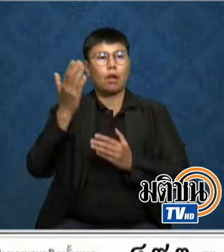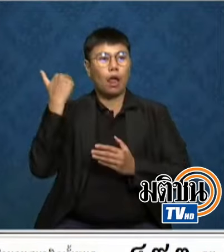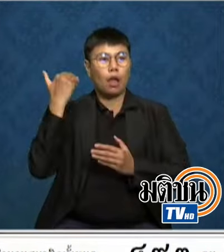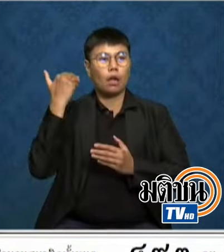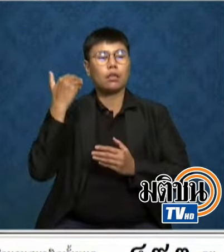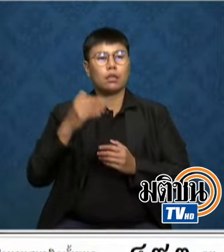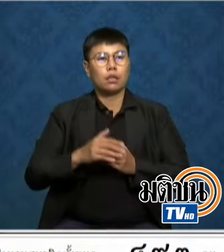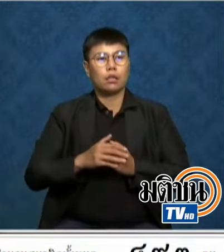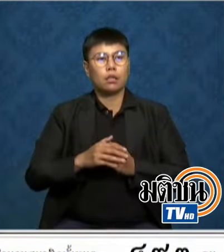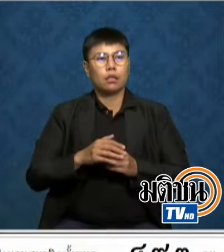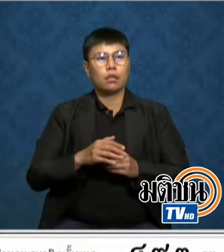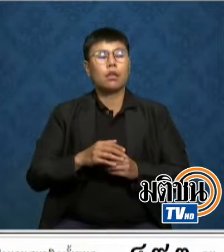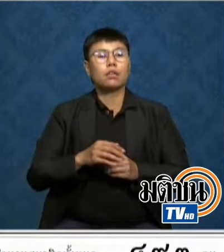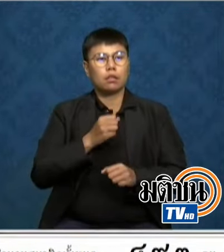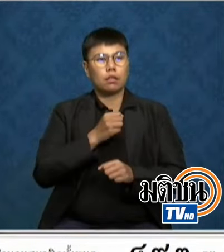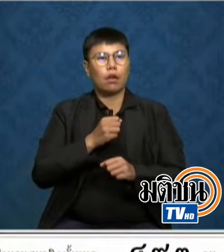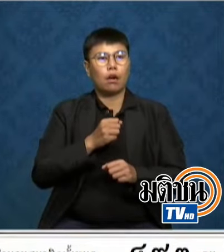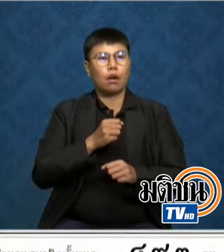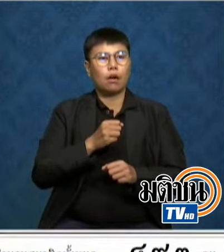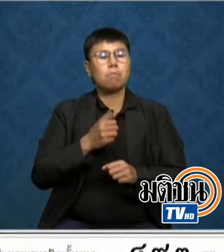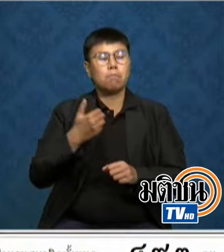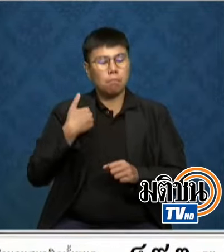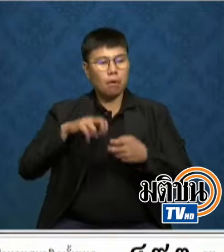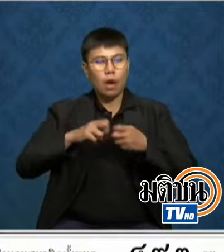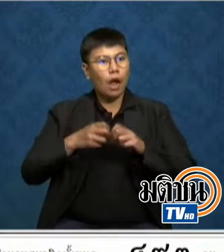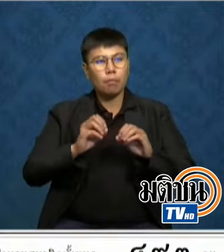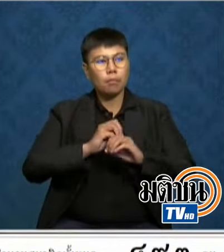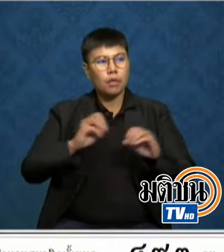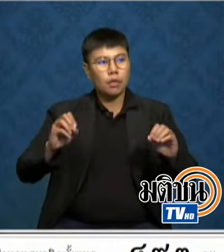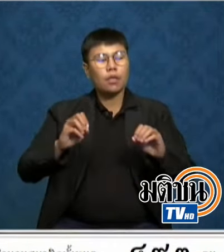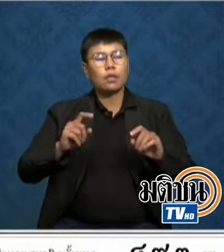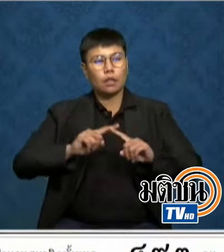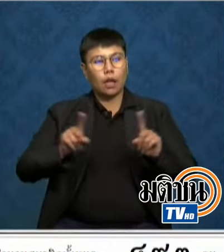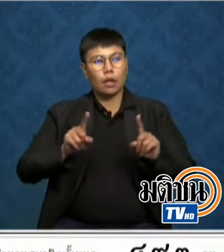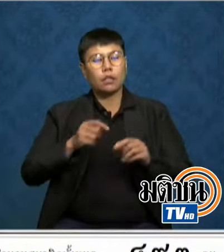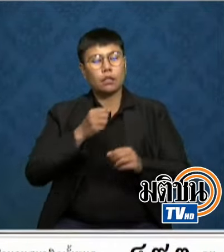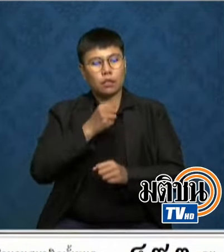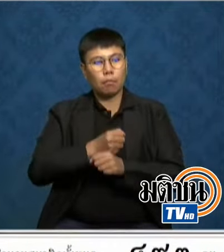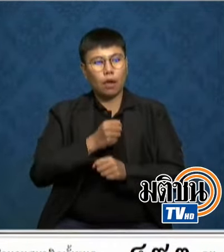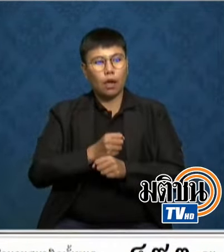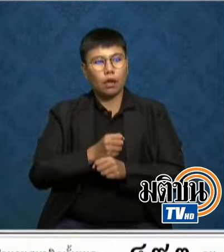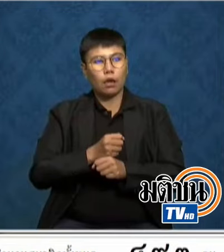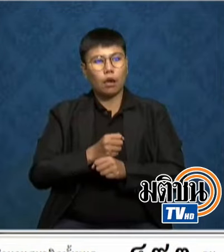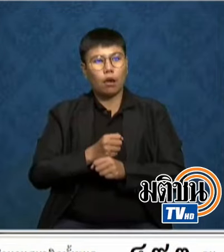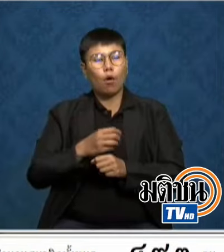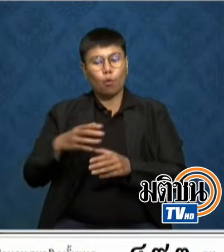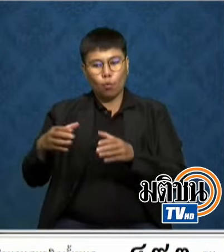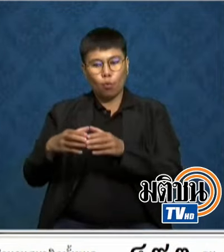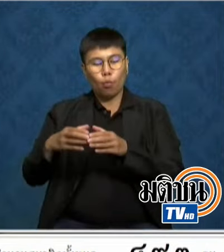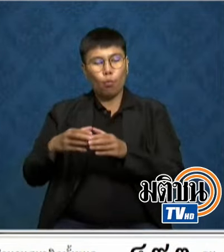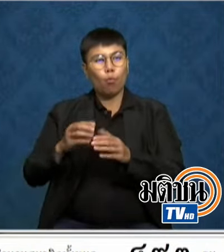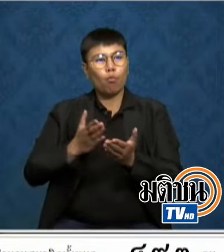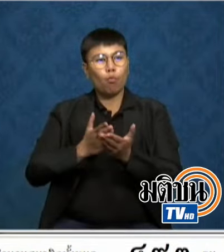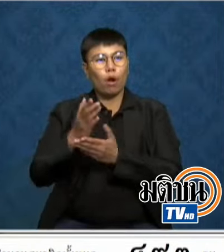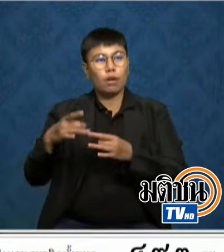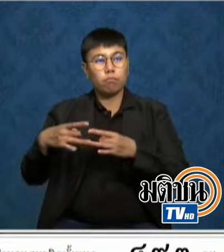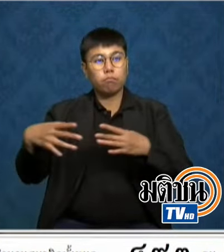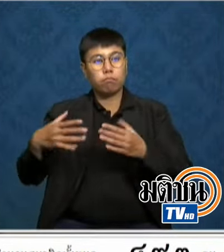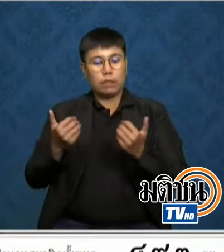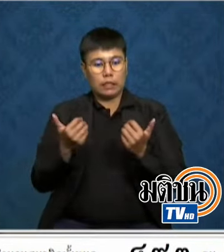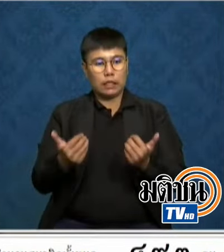ก็ราบรื่นดีนะครับแต่ผมก็ต้องยืนยันอีกครั้งนะครับว่าการทำงานของวิฝ่ายค้านเนี่ยในสมัย